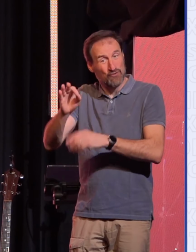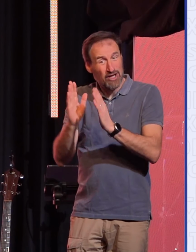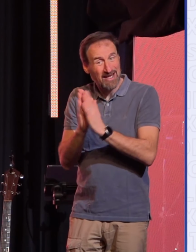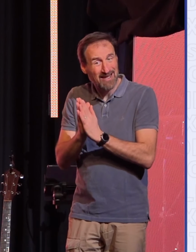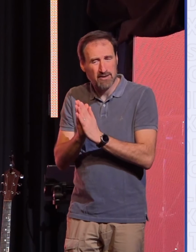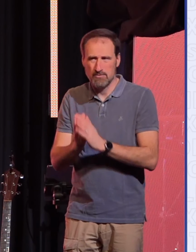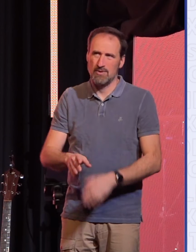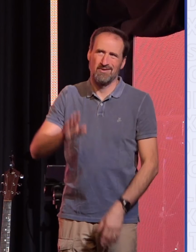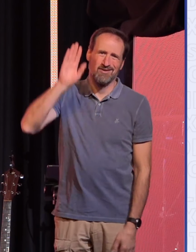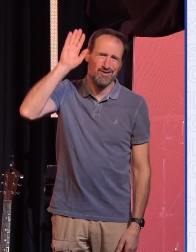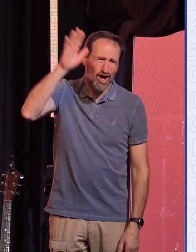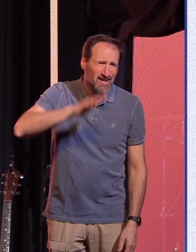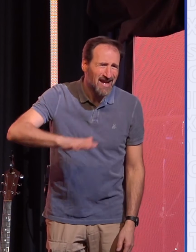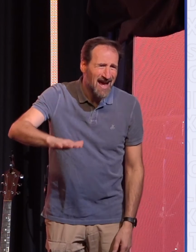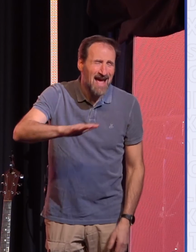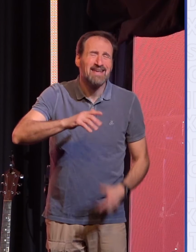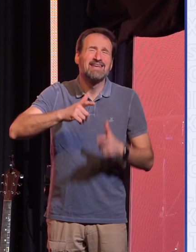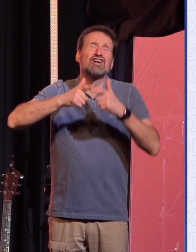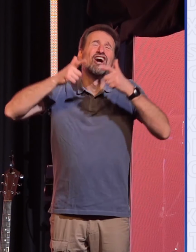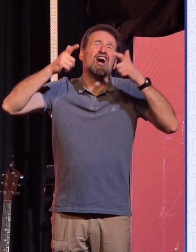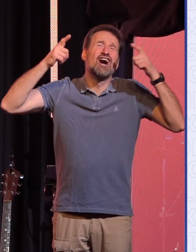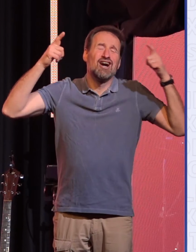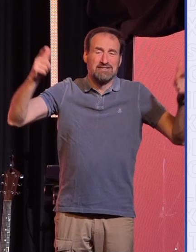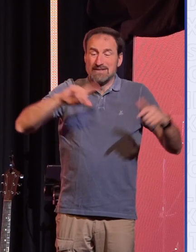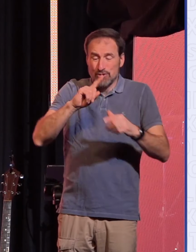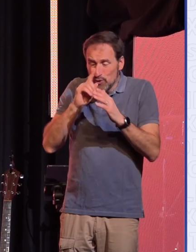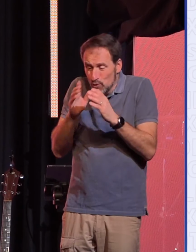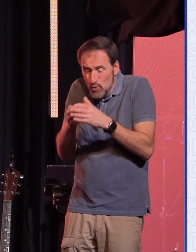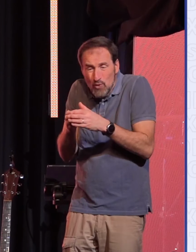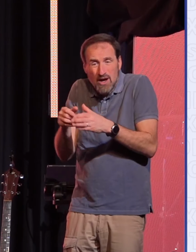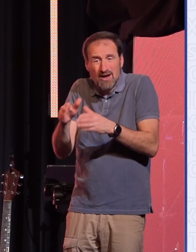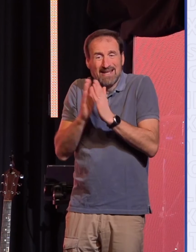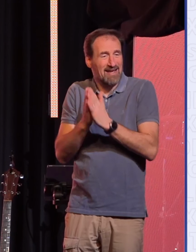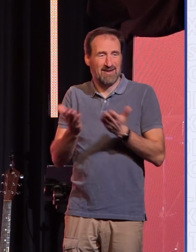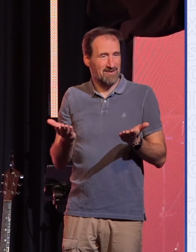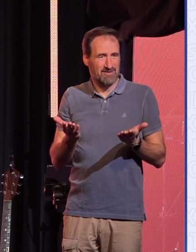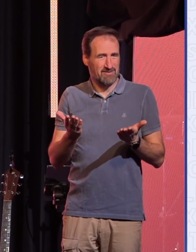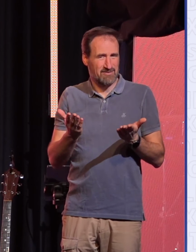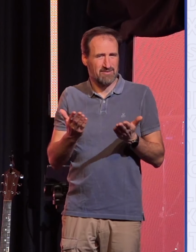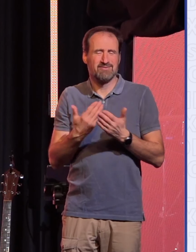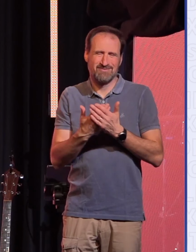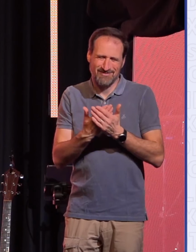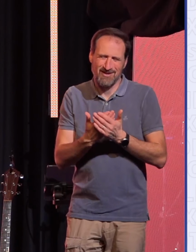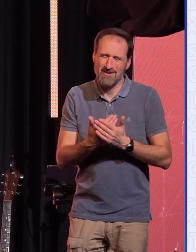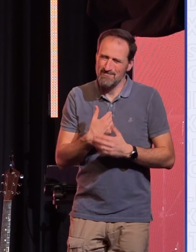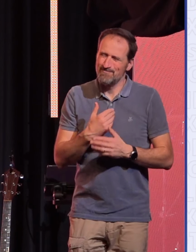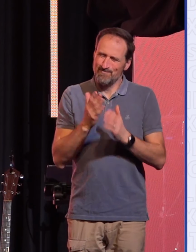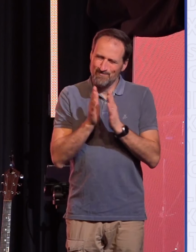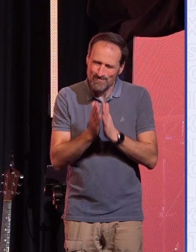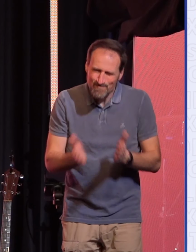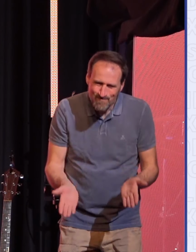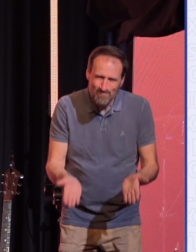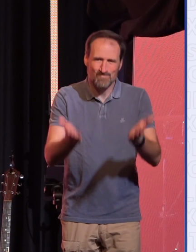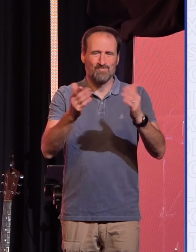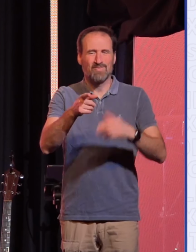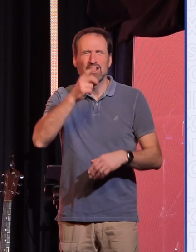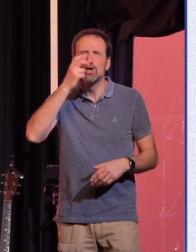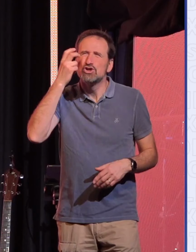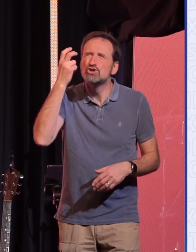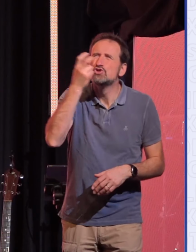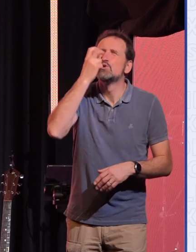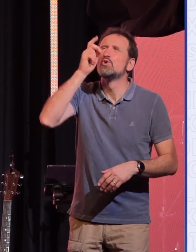viel größer. Und ich ermutige dich wirklich, suche wirklich Gott. Geh wirklich ins Gebet hinein. Schnapp